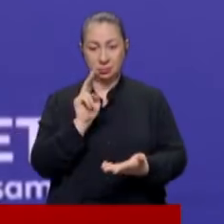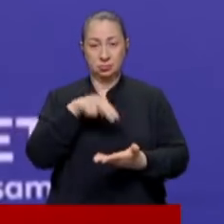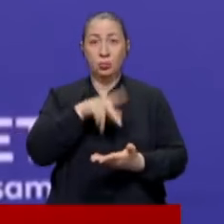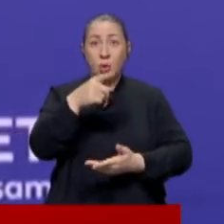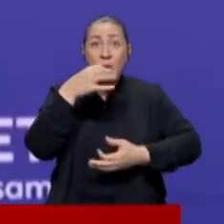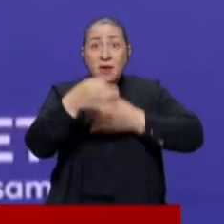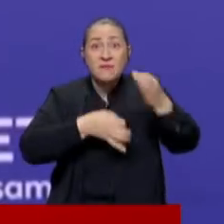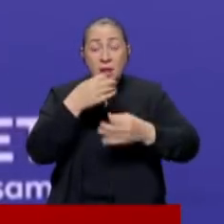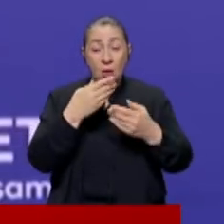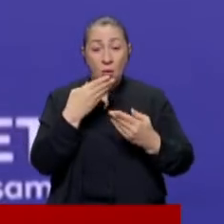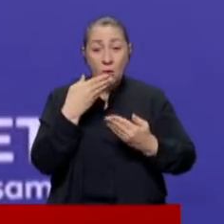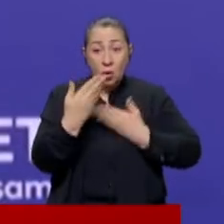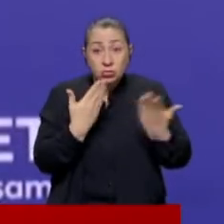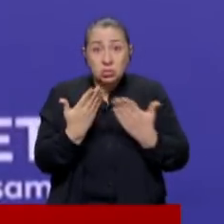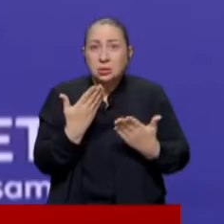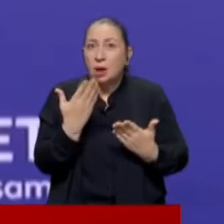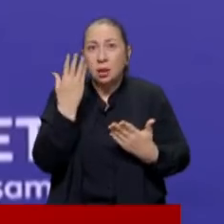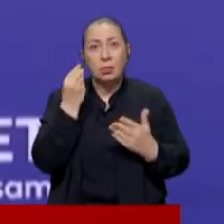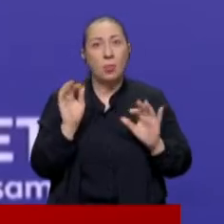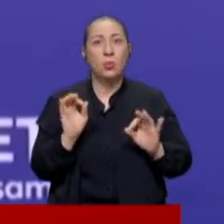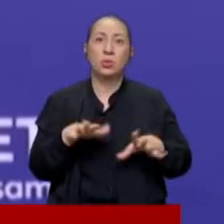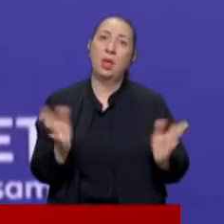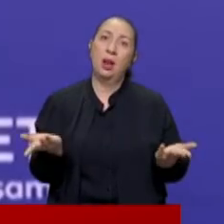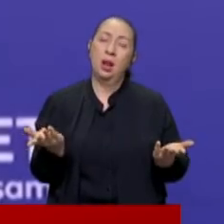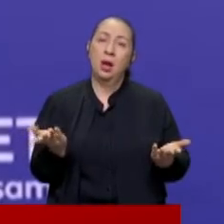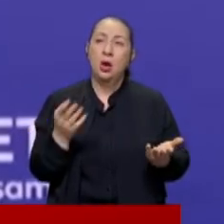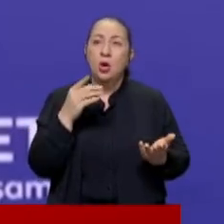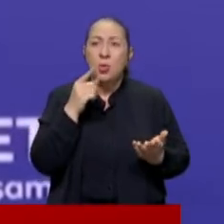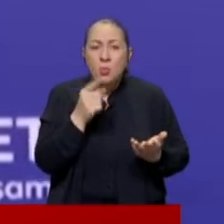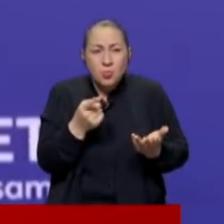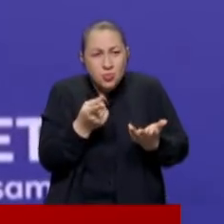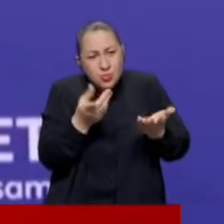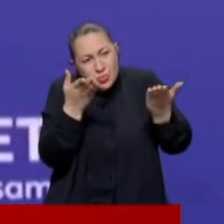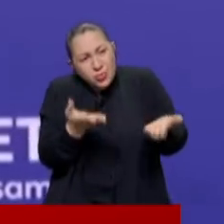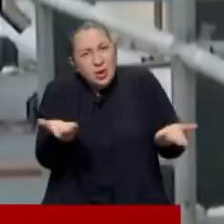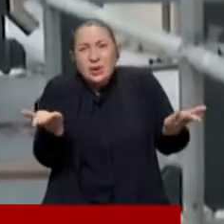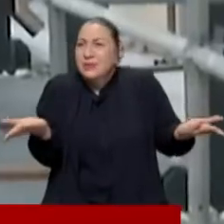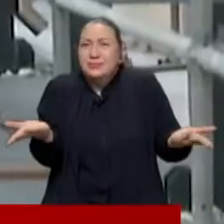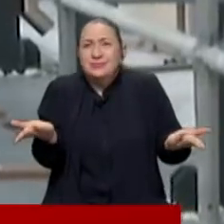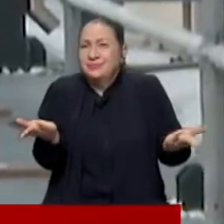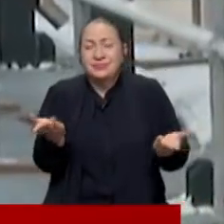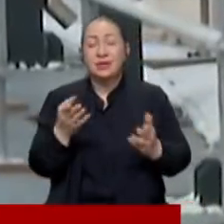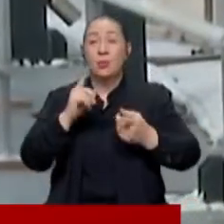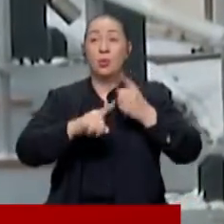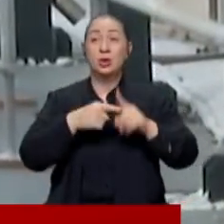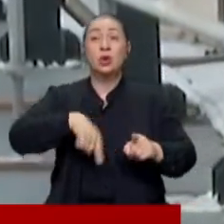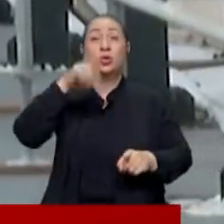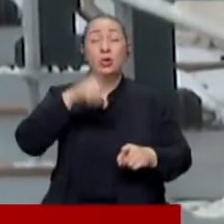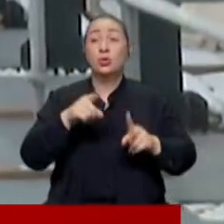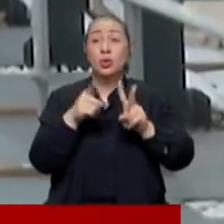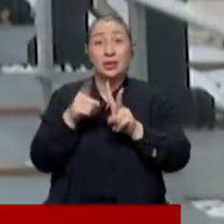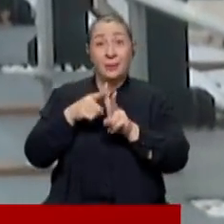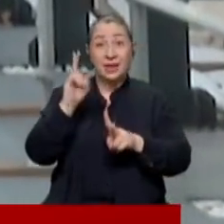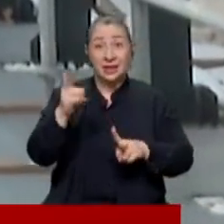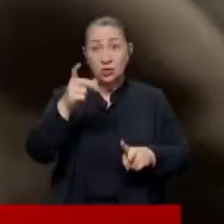bu ifadelerini kullanmasını anlamak mümkün değil. Bu acziyetin ifadesi ya. Siyasette gündem Nurettin